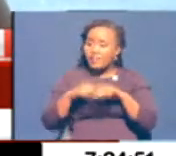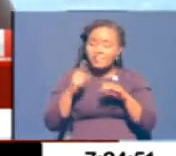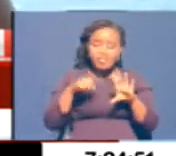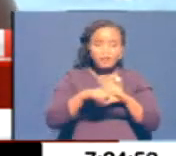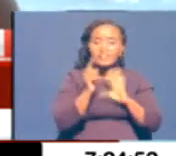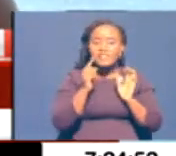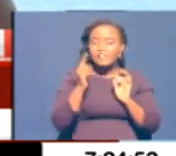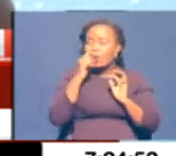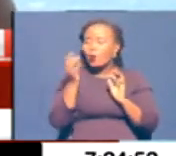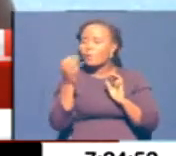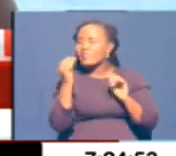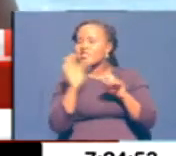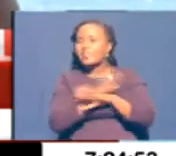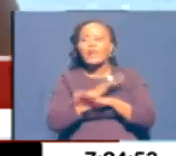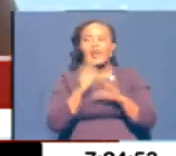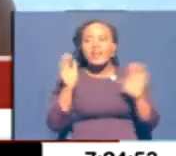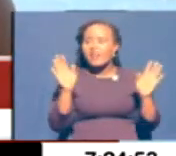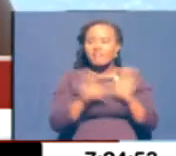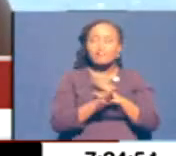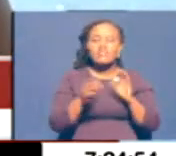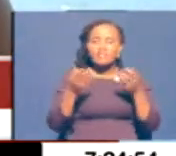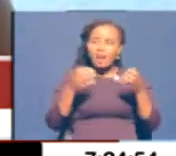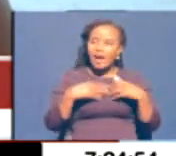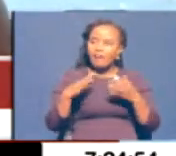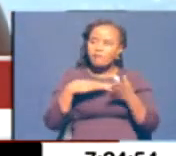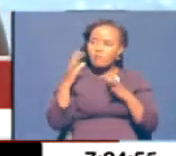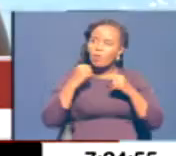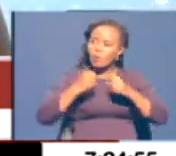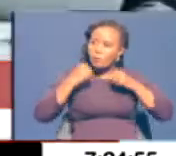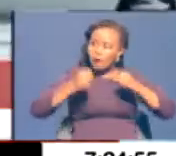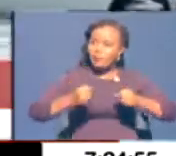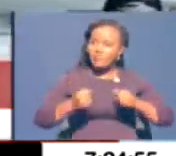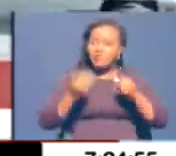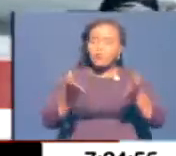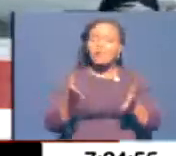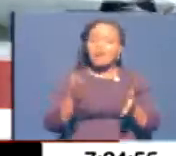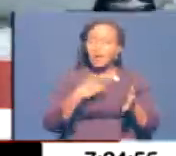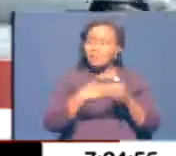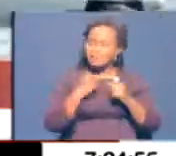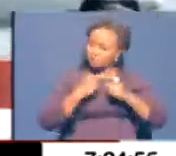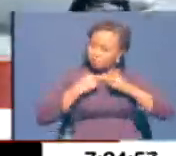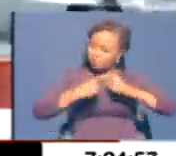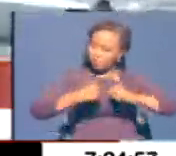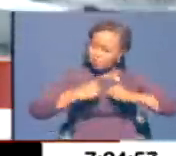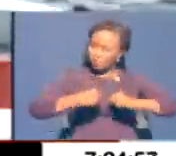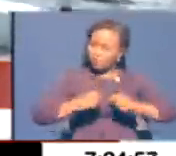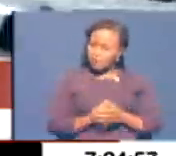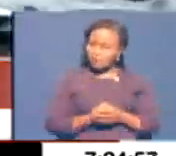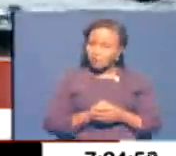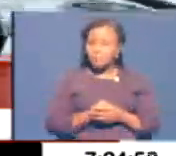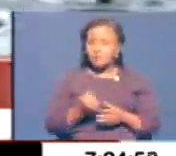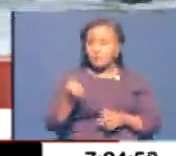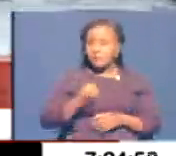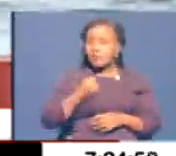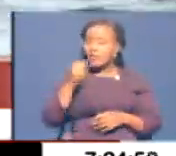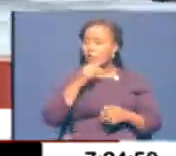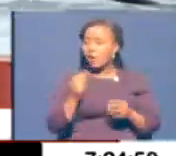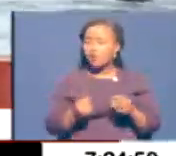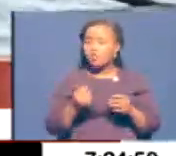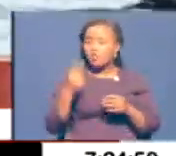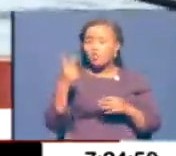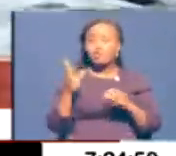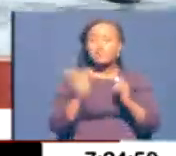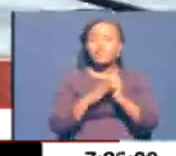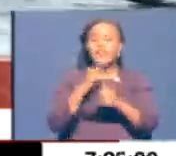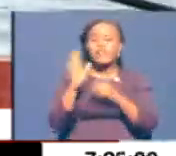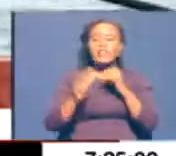matumbo, unaingiza power sasa. Sasa nyumbani ni kwa power. Asia mwenye umri wa miaka 29 na ambaye pia